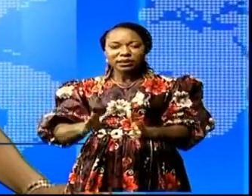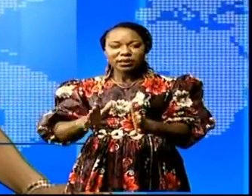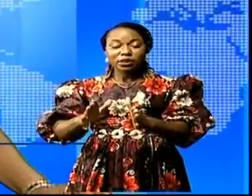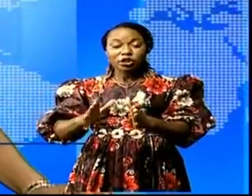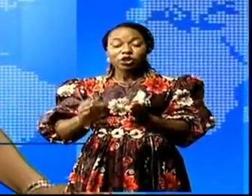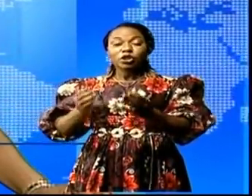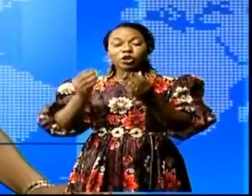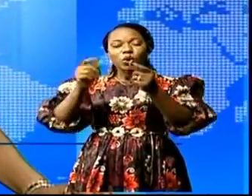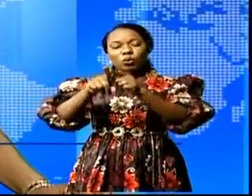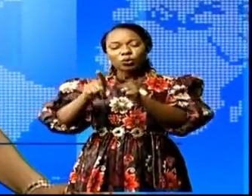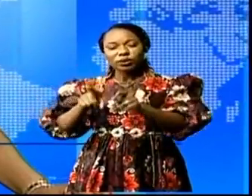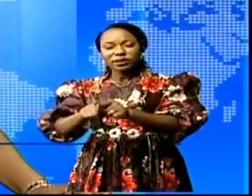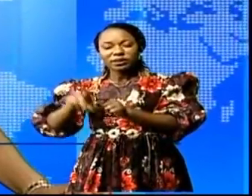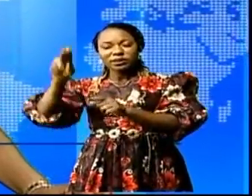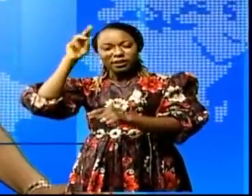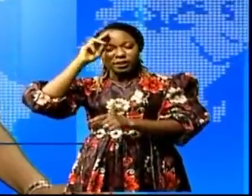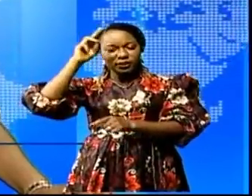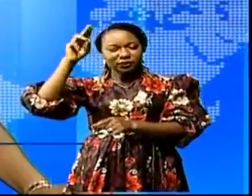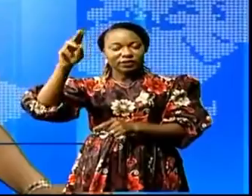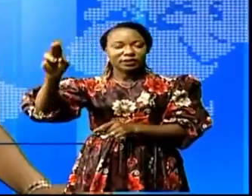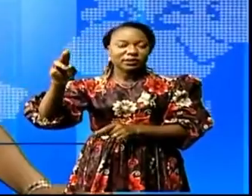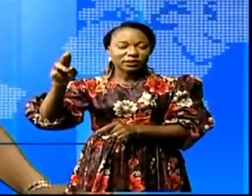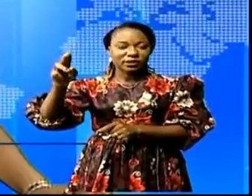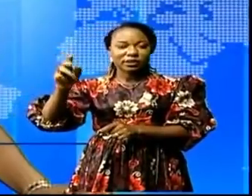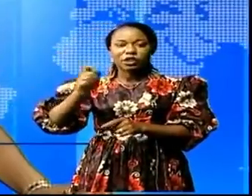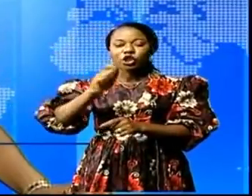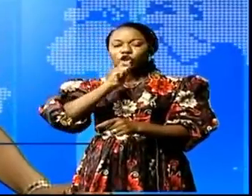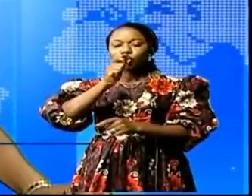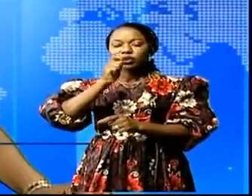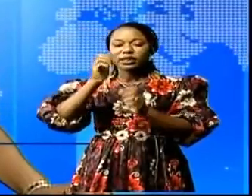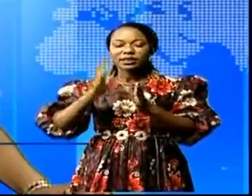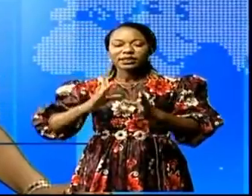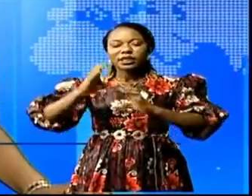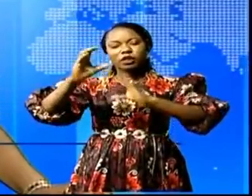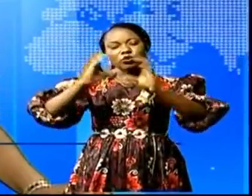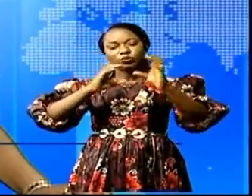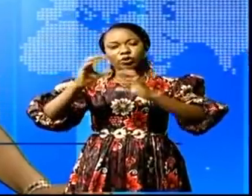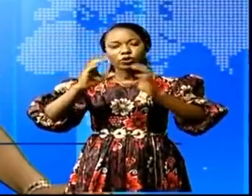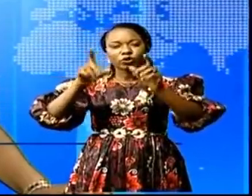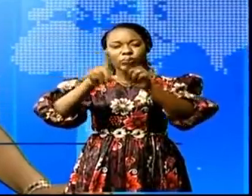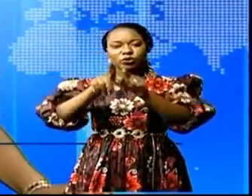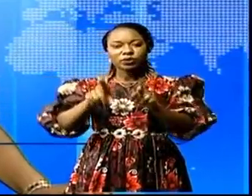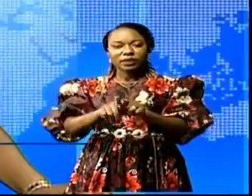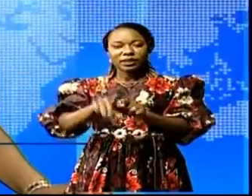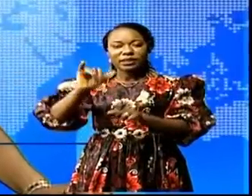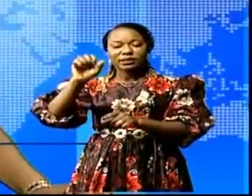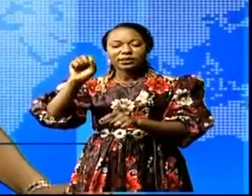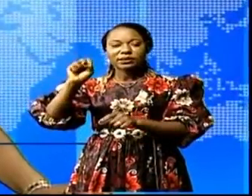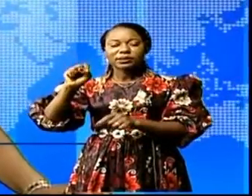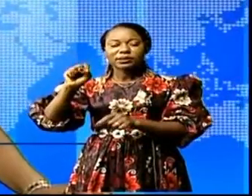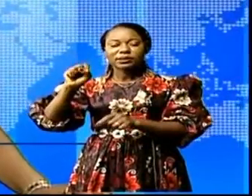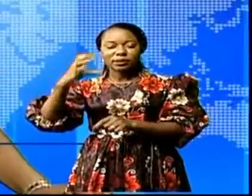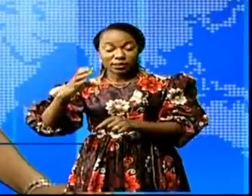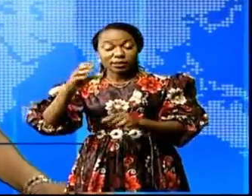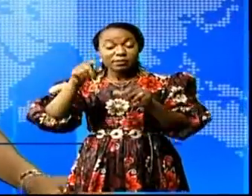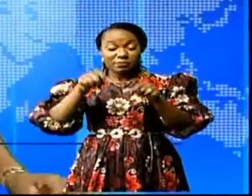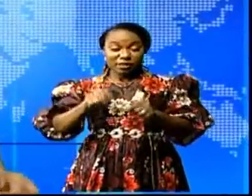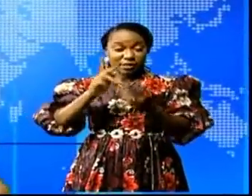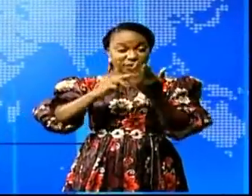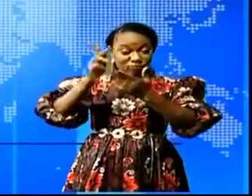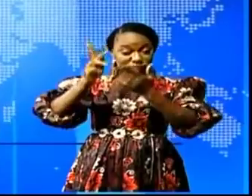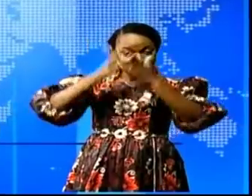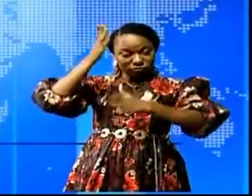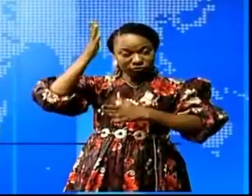de sciences de l'information et de la communication ainsi qu'à l'ICEA. En attendant le programme des